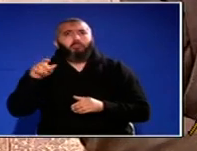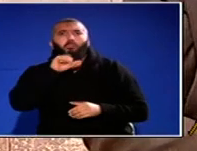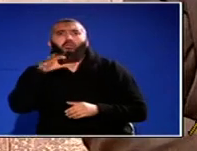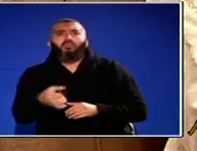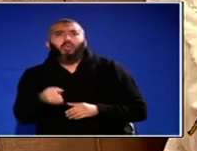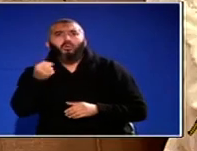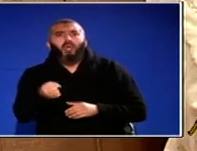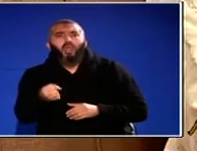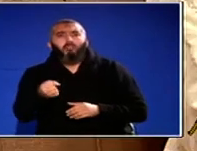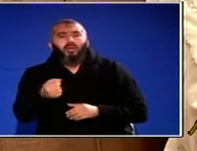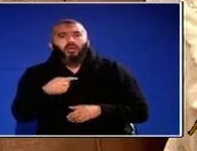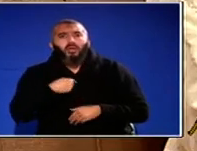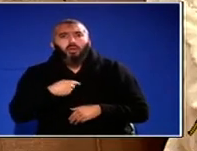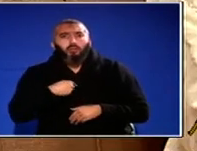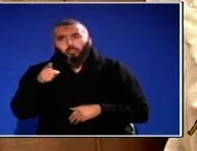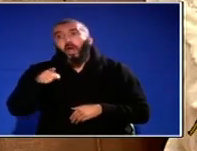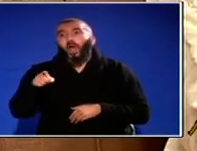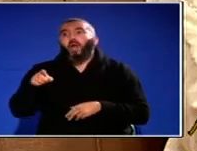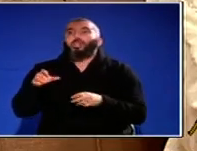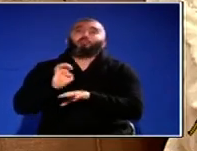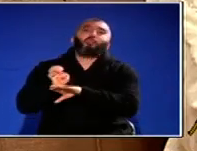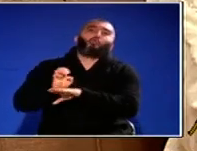الاولى مجرد لعبه وفيها